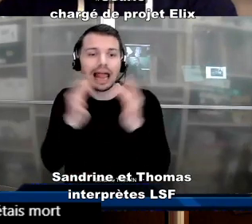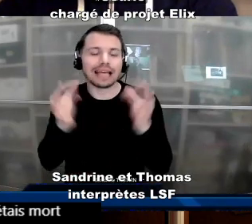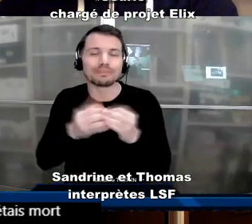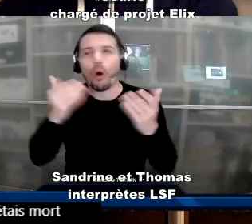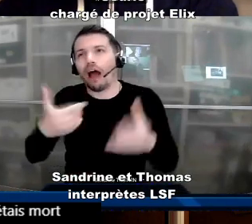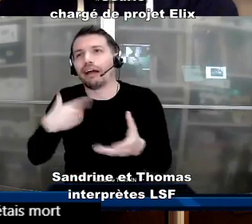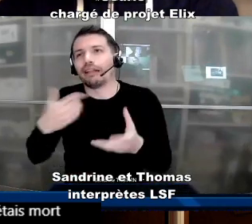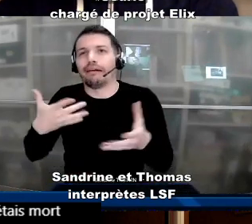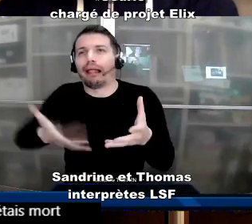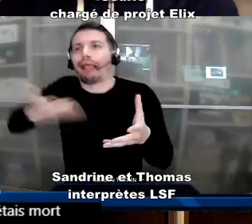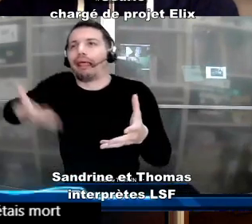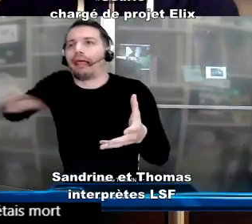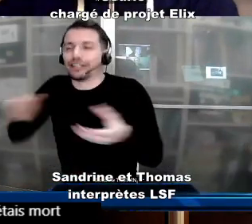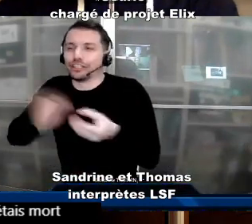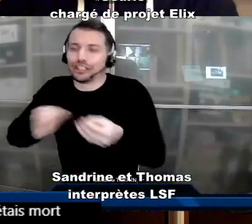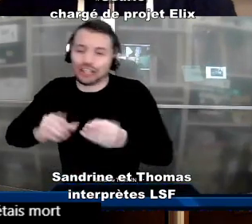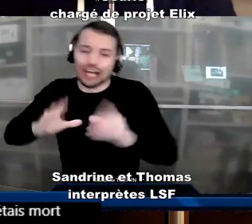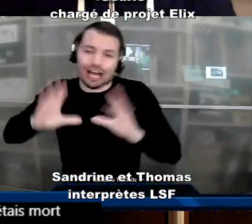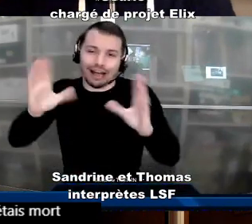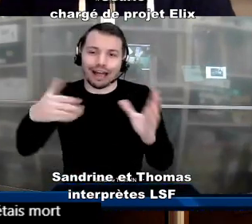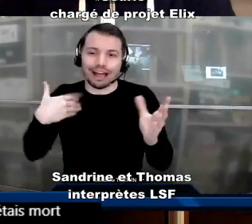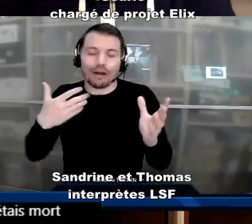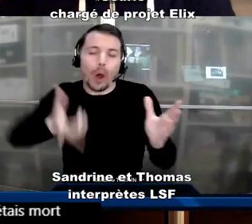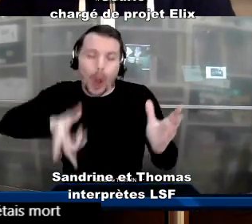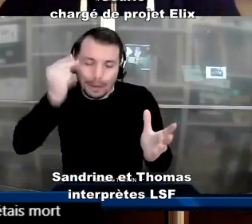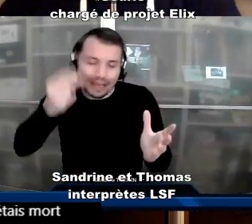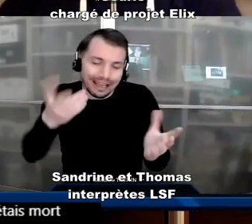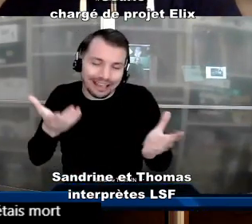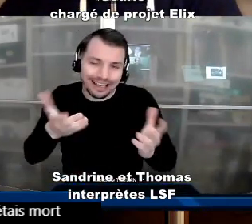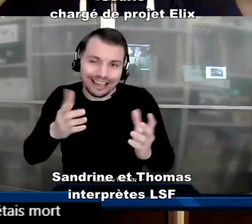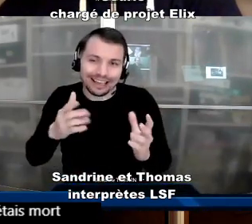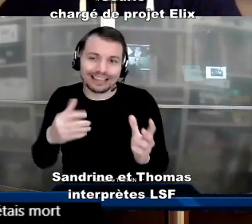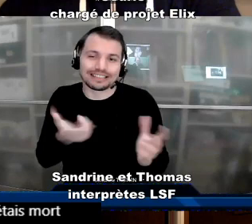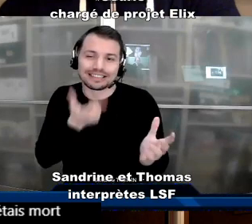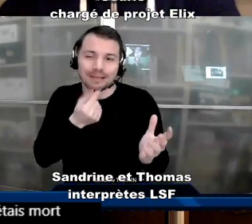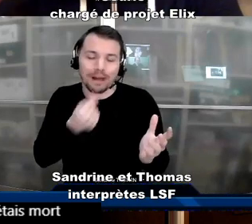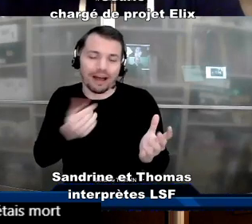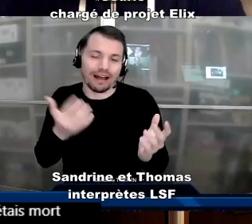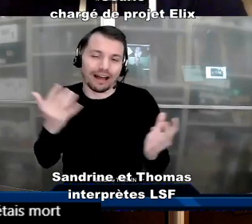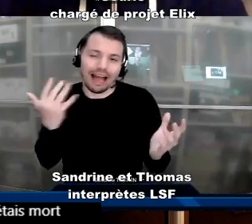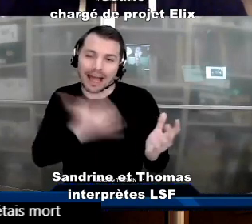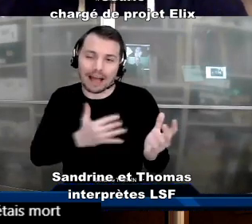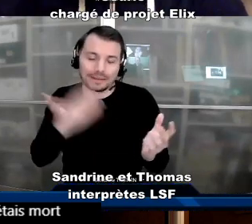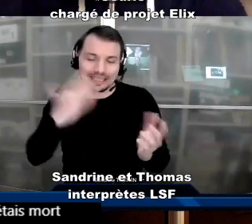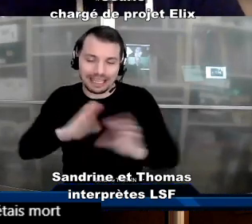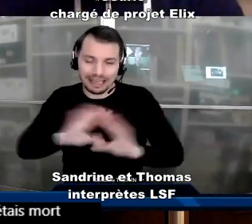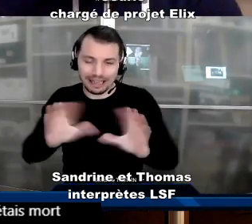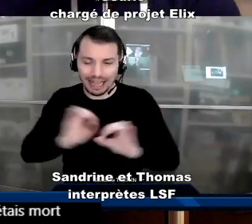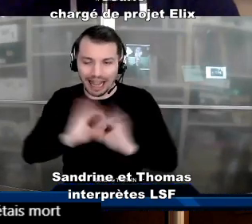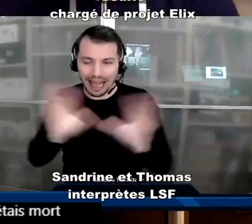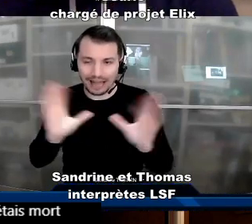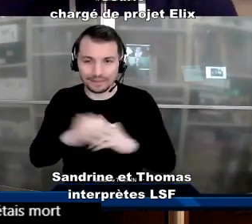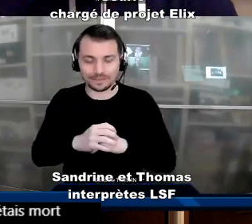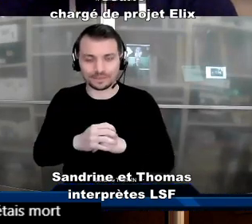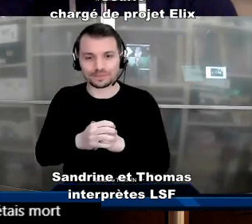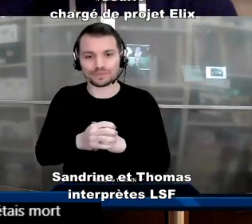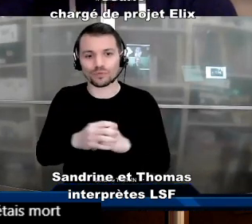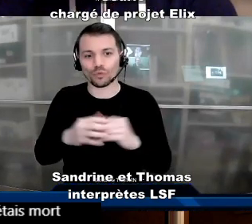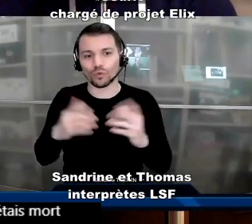parce que là, on a compris, je pense, que l'outil est sympa. C'est voilà. Et